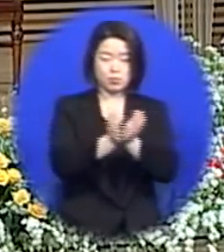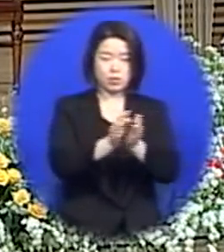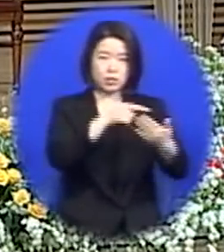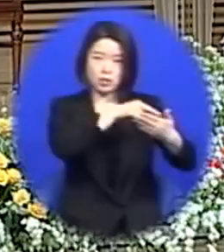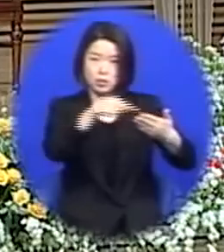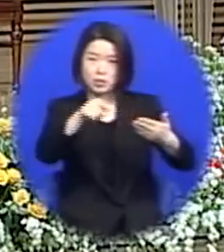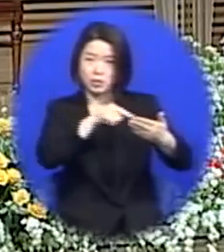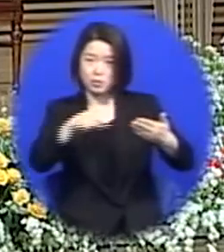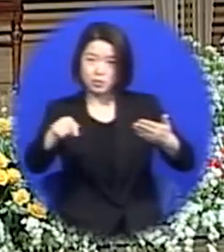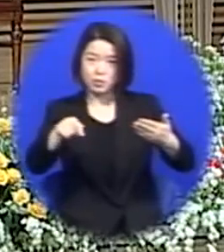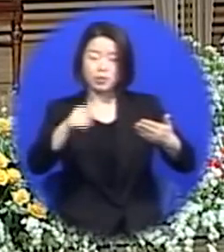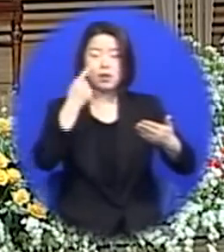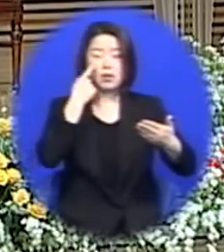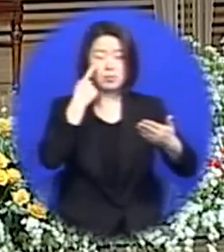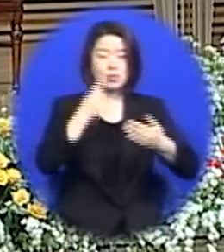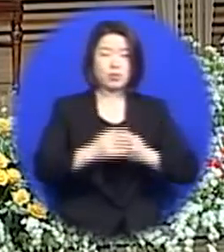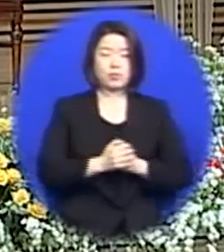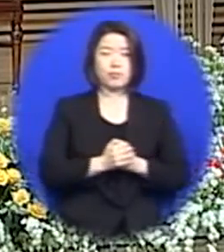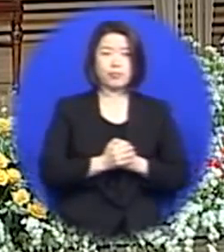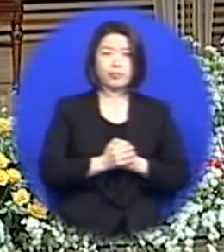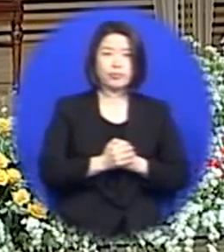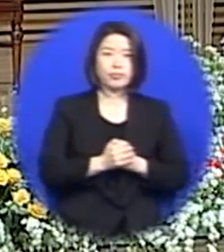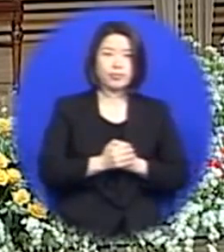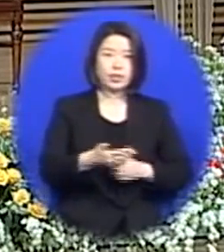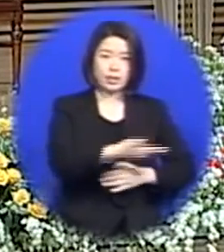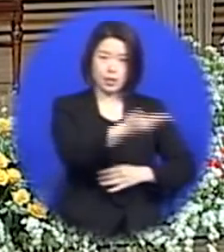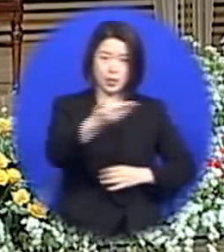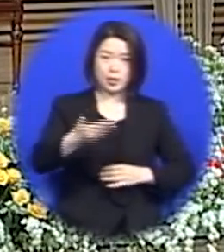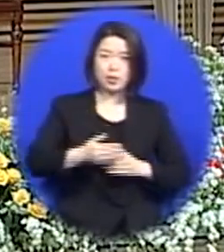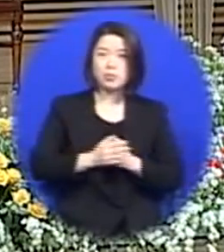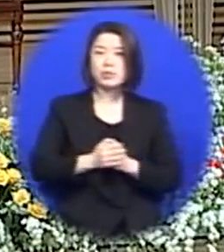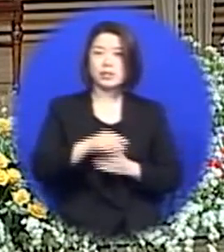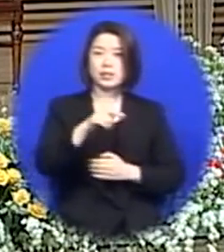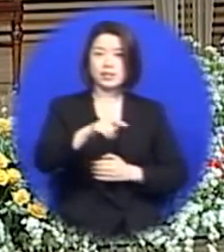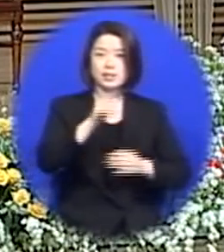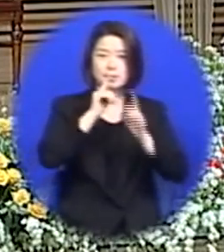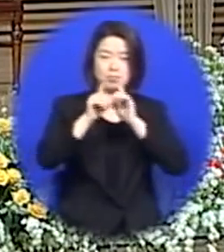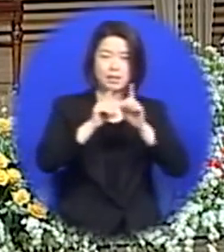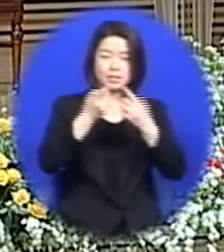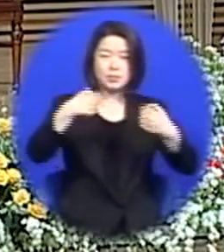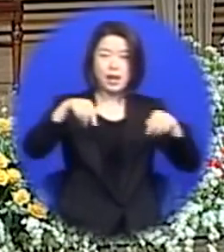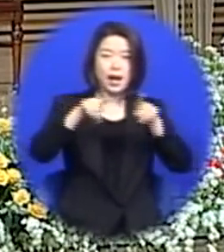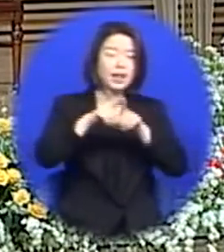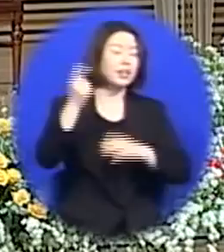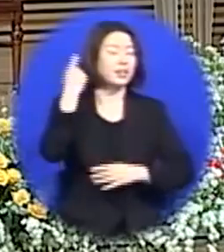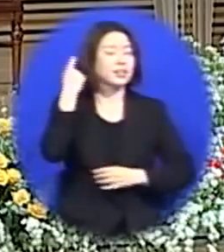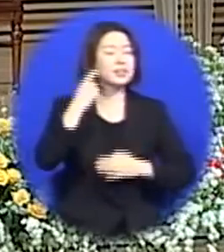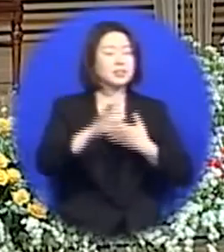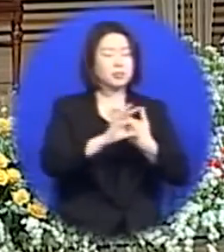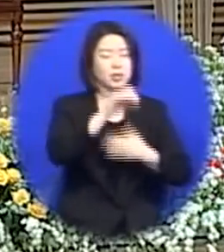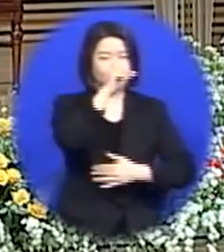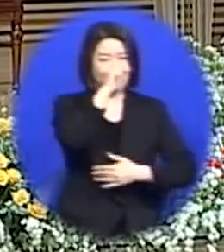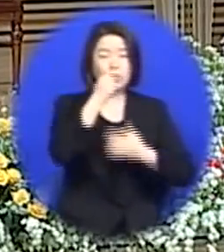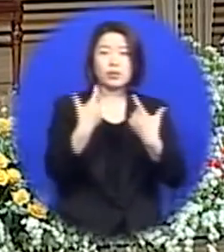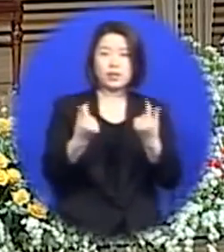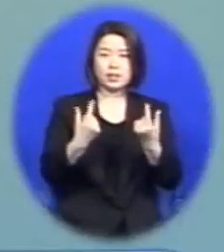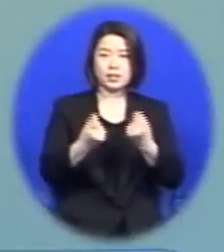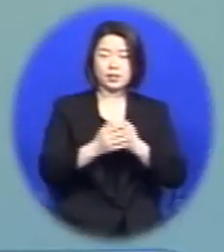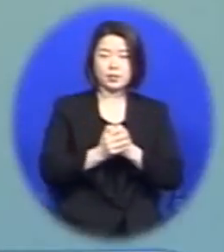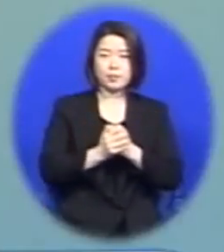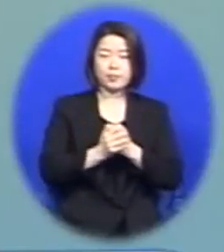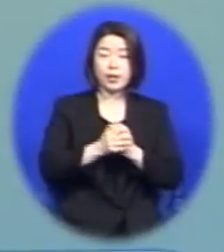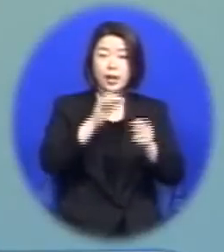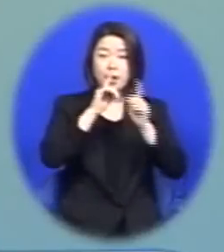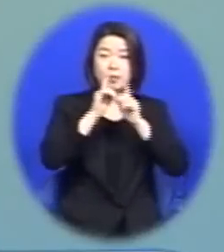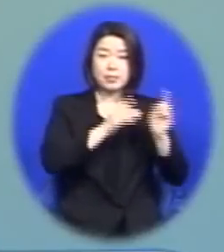가시면서 어여 여러분 이 말씀을 같이 드시면 좋겠습니다 제가 말씀을 준비하다가